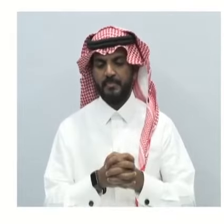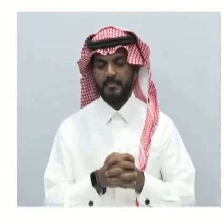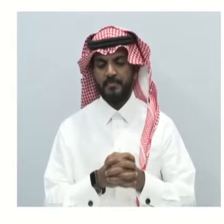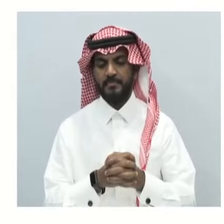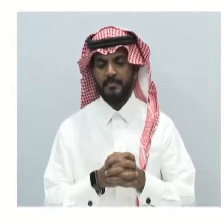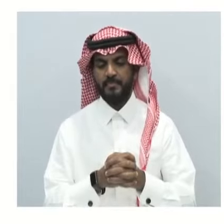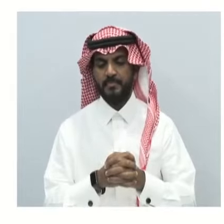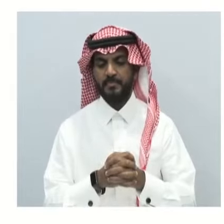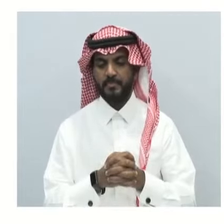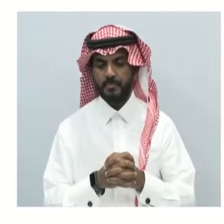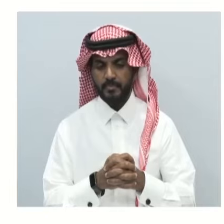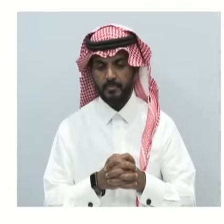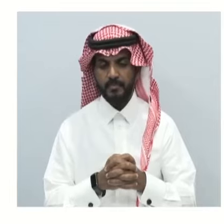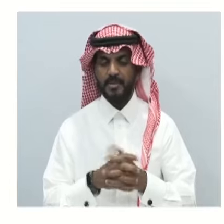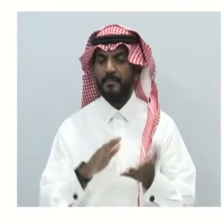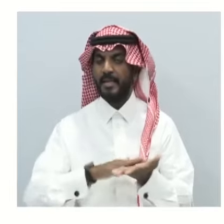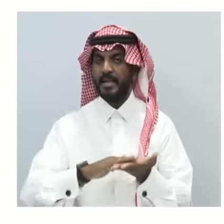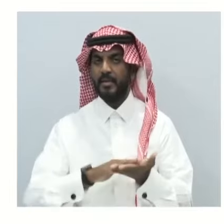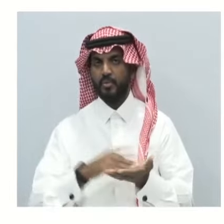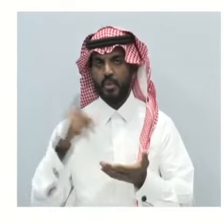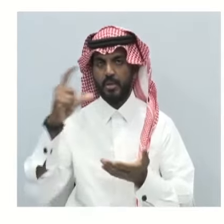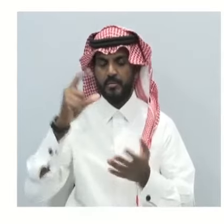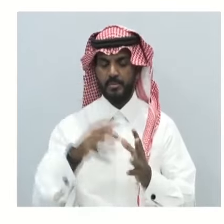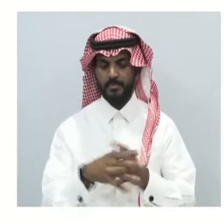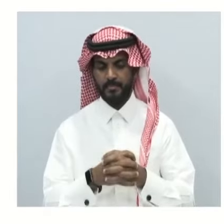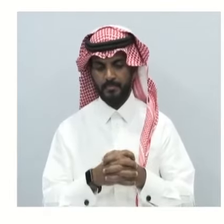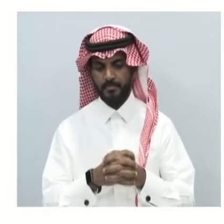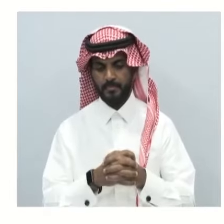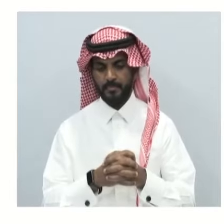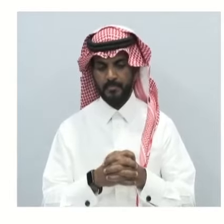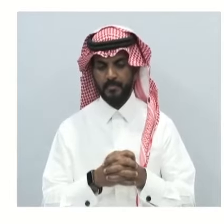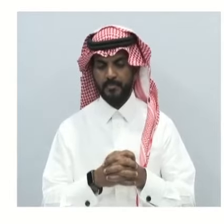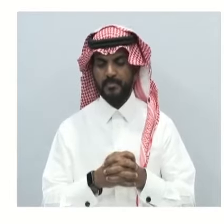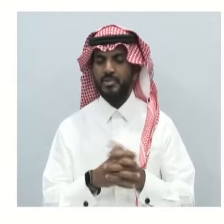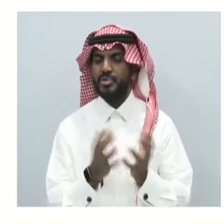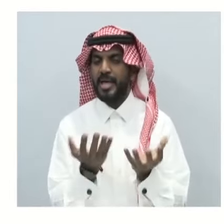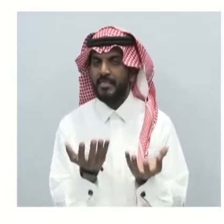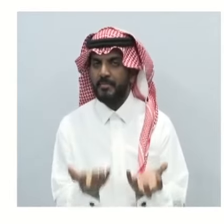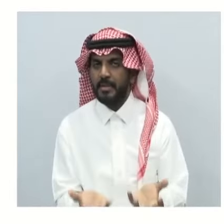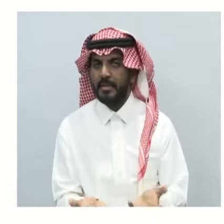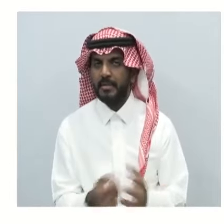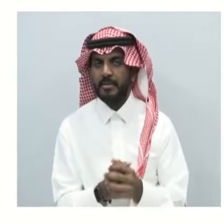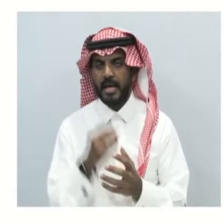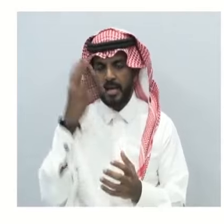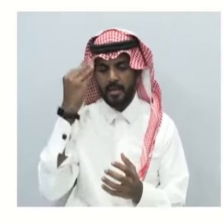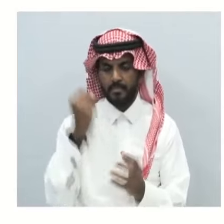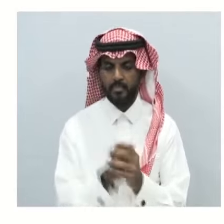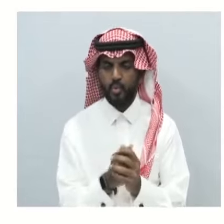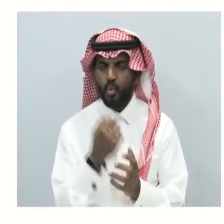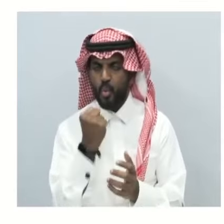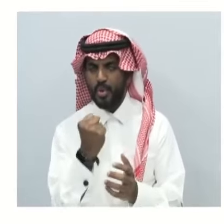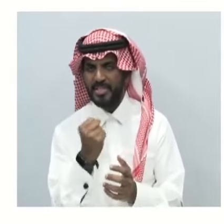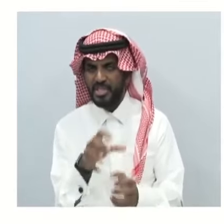الارض وبين القمر الجاذبيه طالبتي نعلم بانها قوه